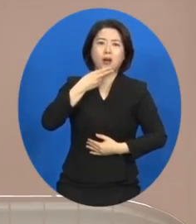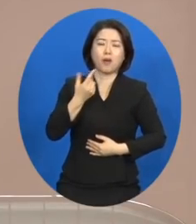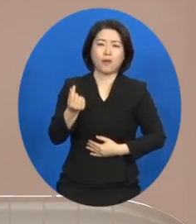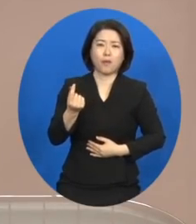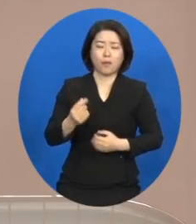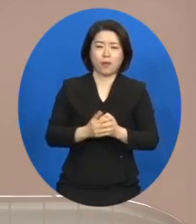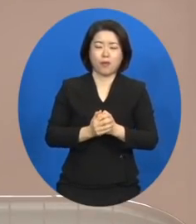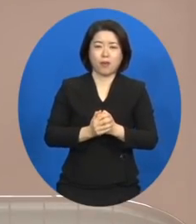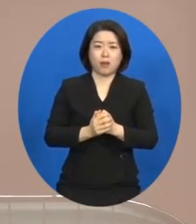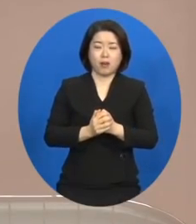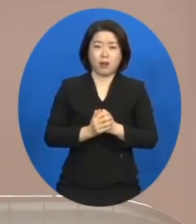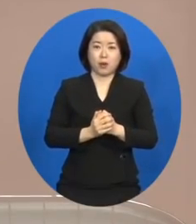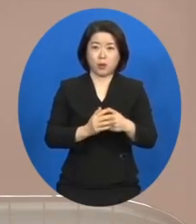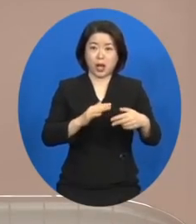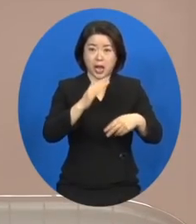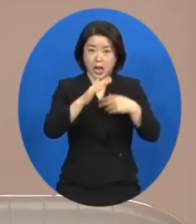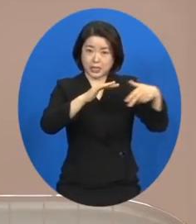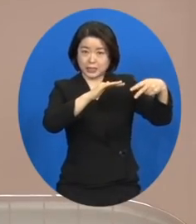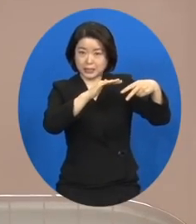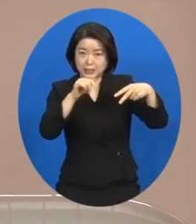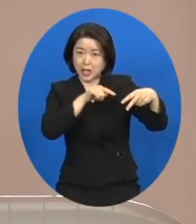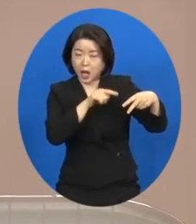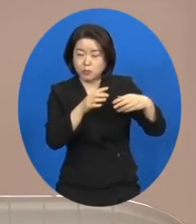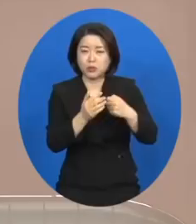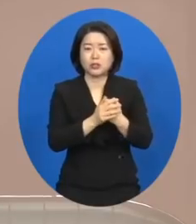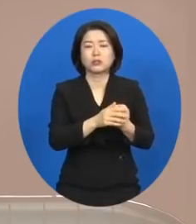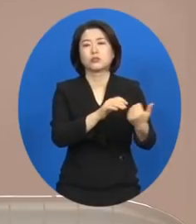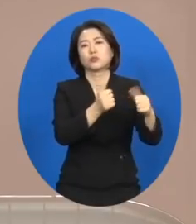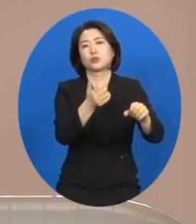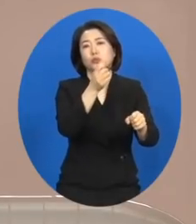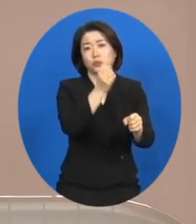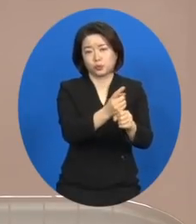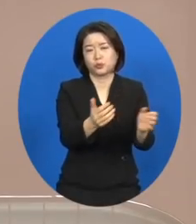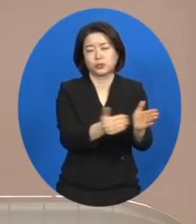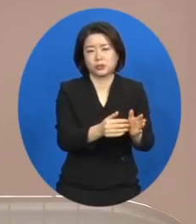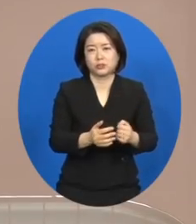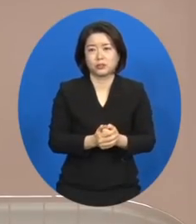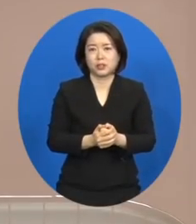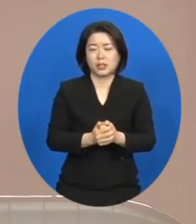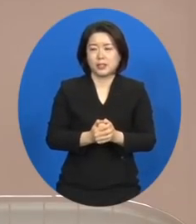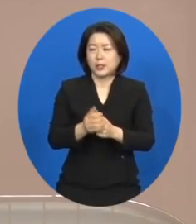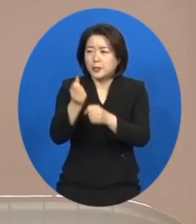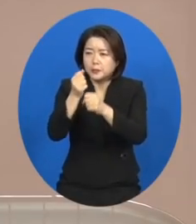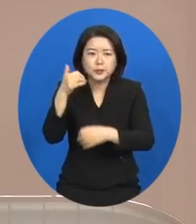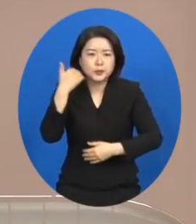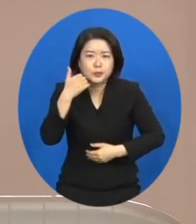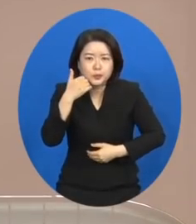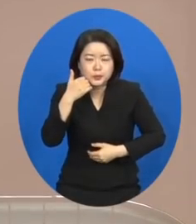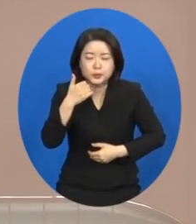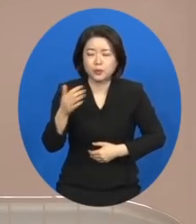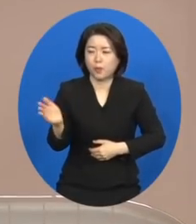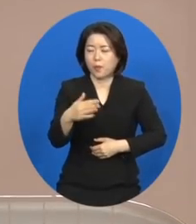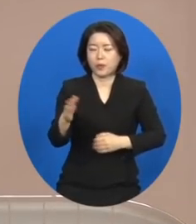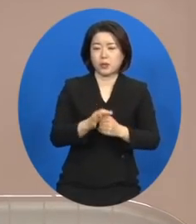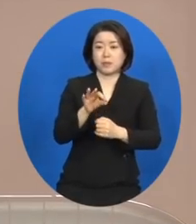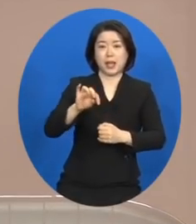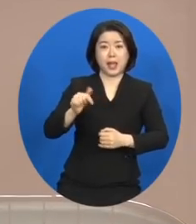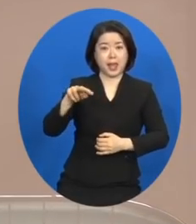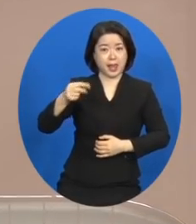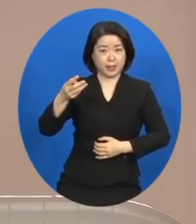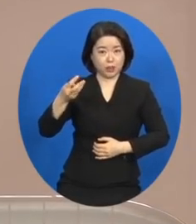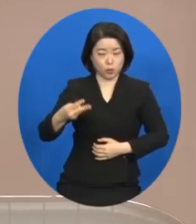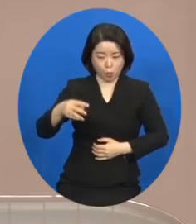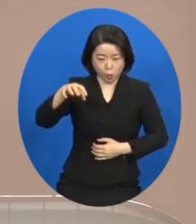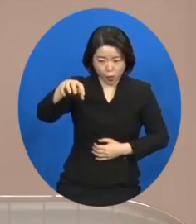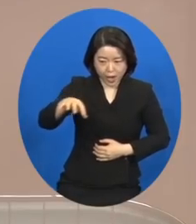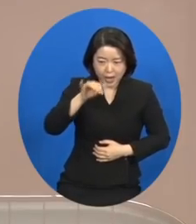이미 죽었습니다. 자신이 의지할 자가 없다 보니까 엔돌에 있는 여자 신접한 여인을 찾아간